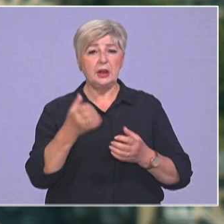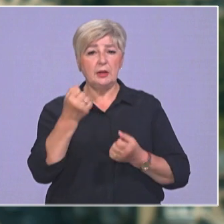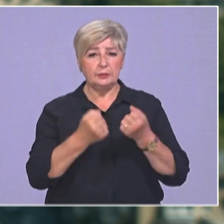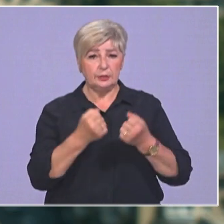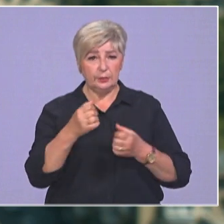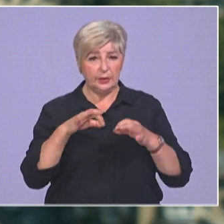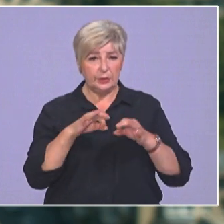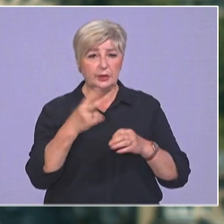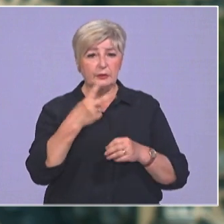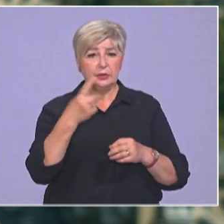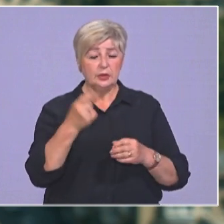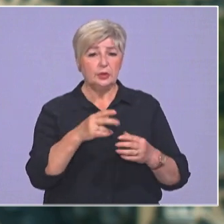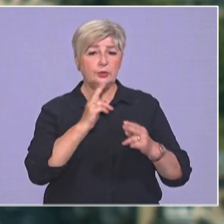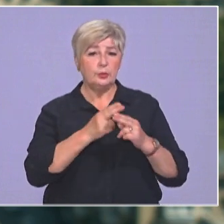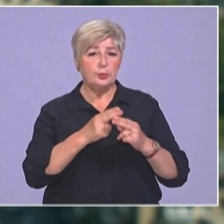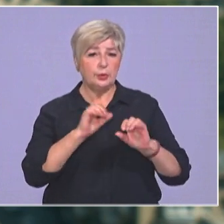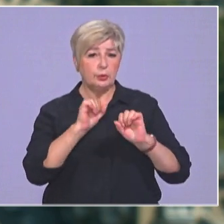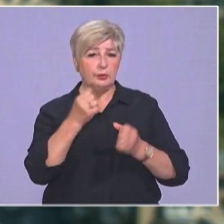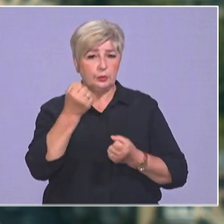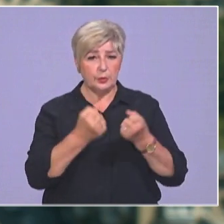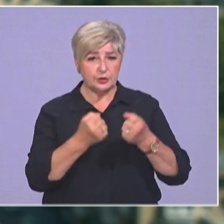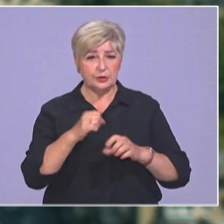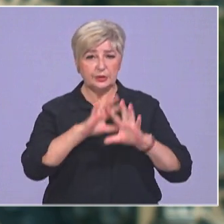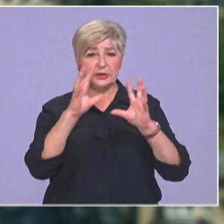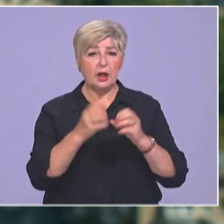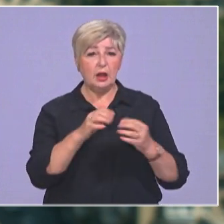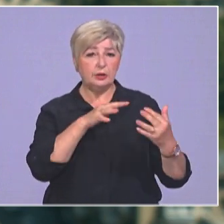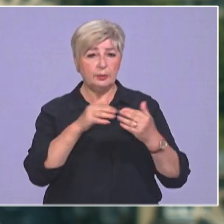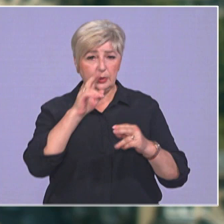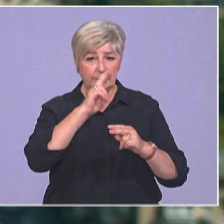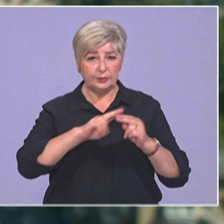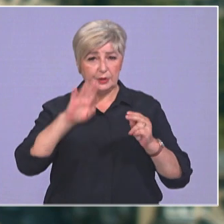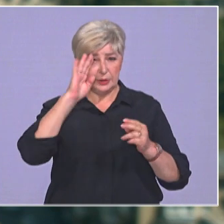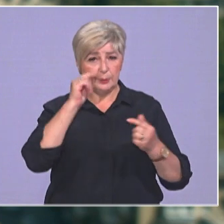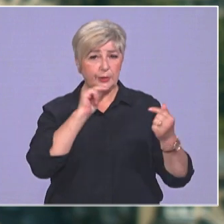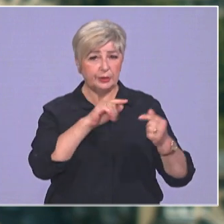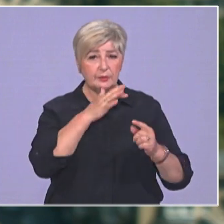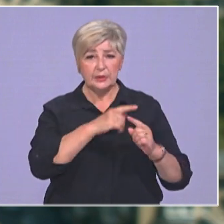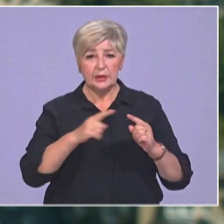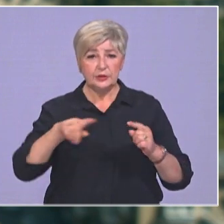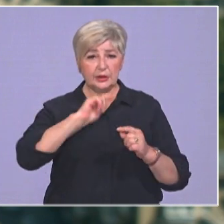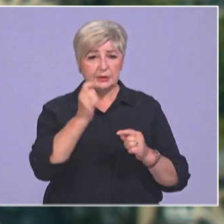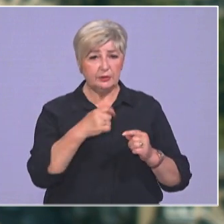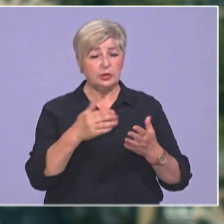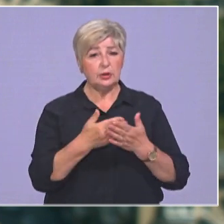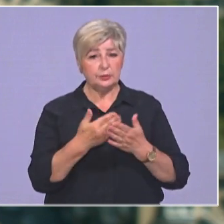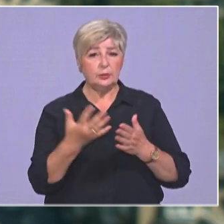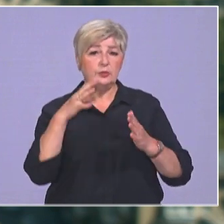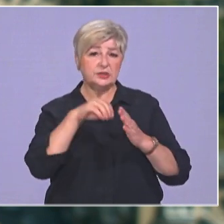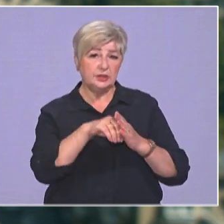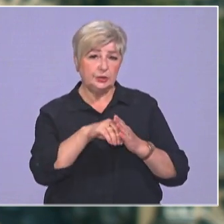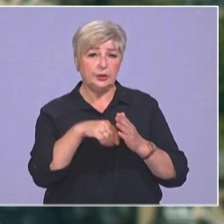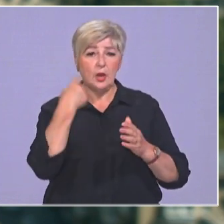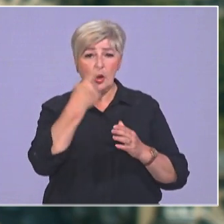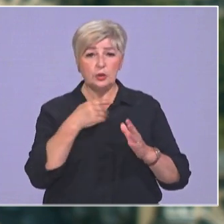техніки, 21 бойову броньовану машину. Загальні ж бойові втрати противника за час повномасштабної війни орієнтовно